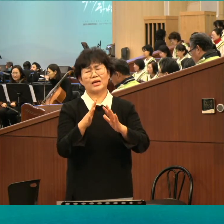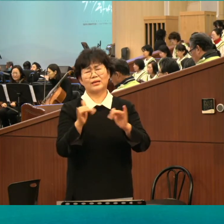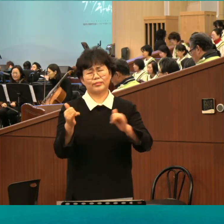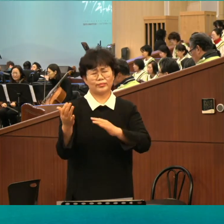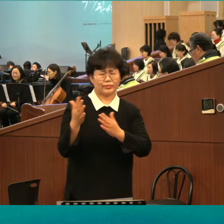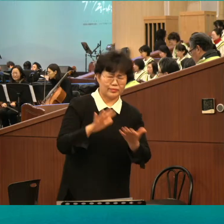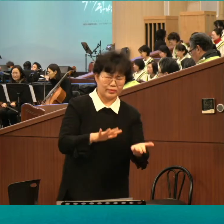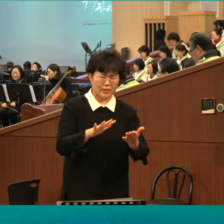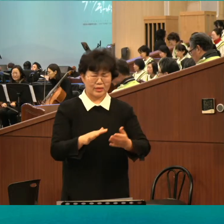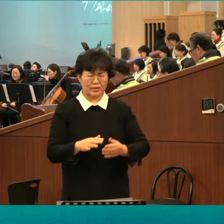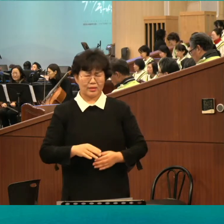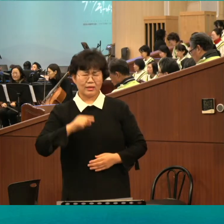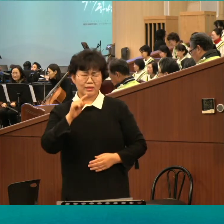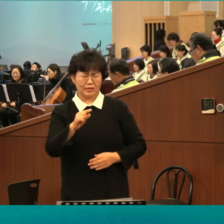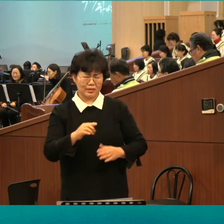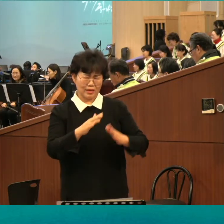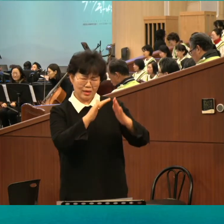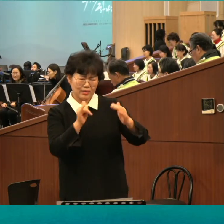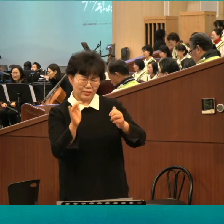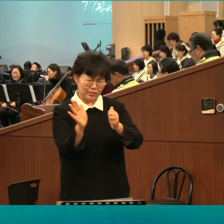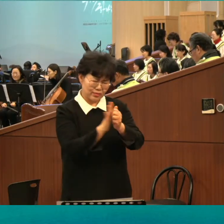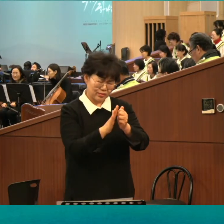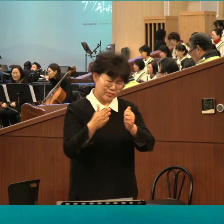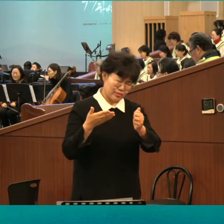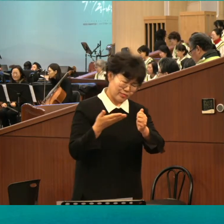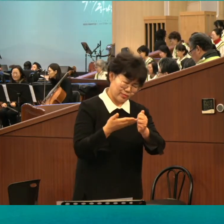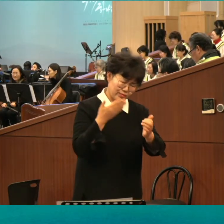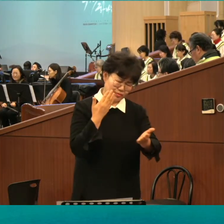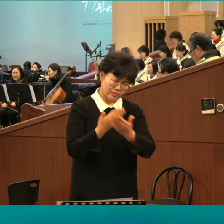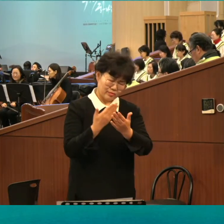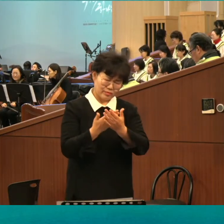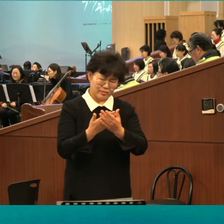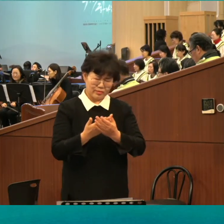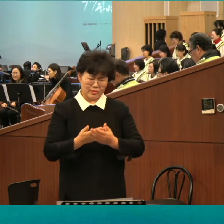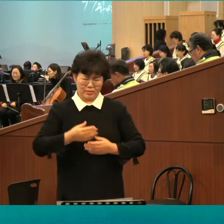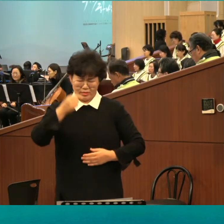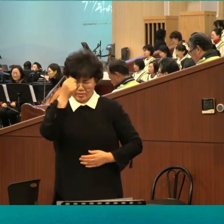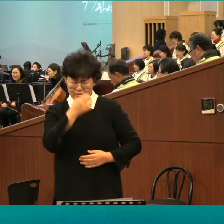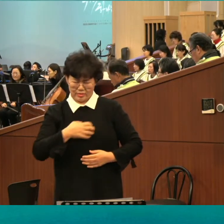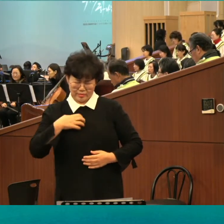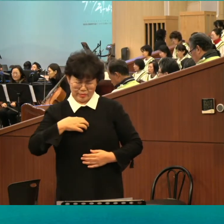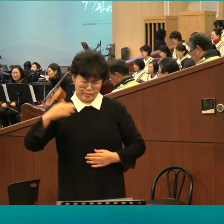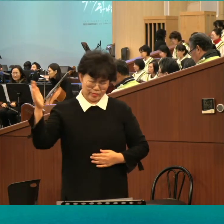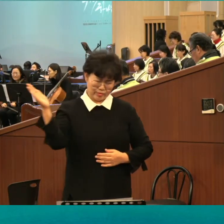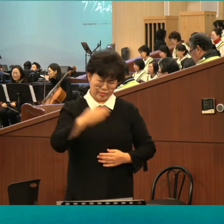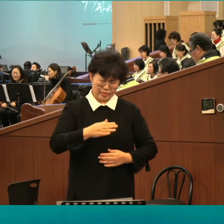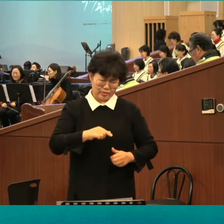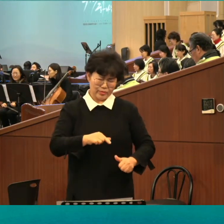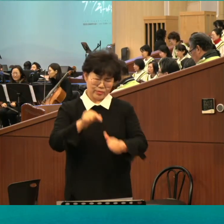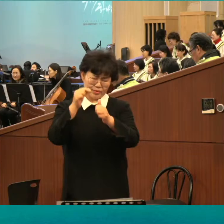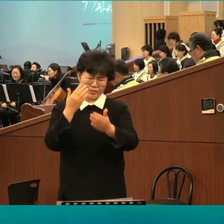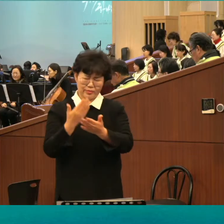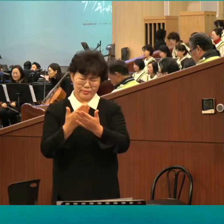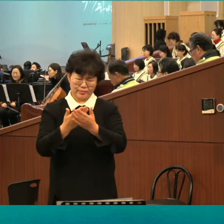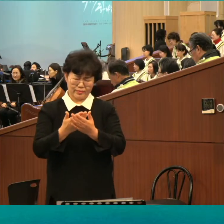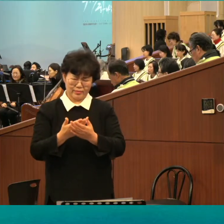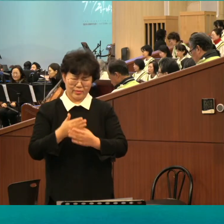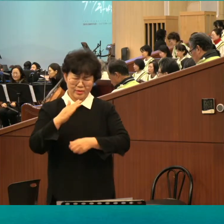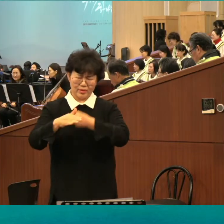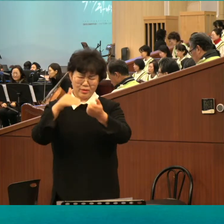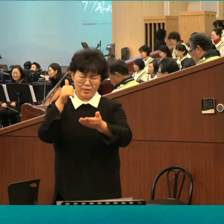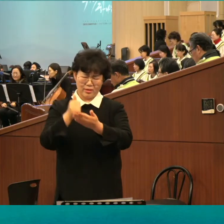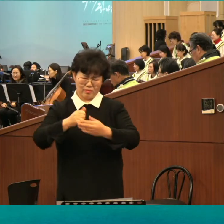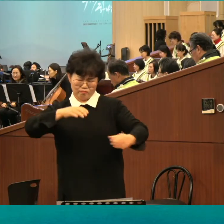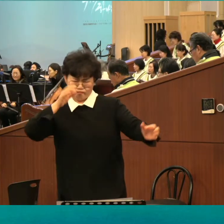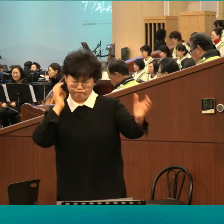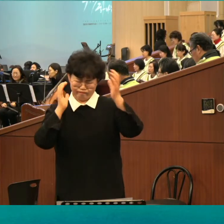하나님, 유가족들을 위로하여 주시옵시고 모든 슬픔에서 건져 주시옵소서. 하나님,